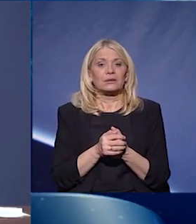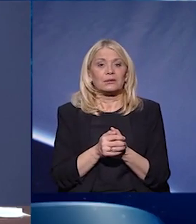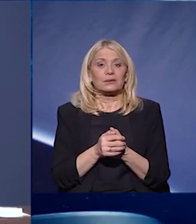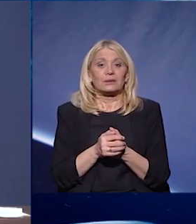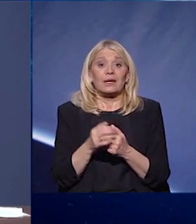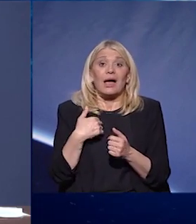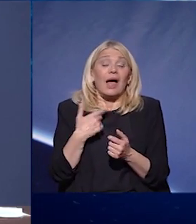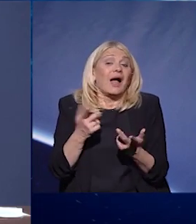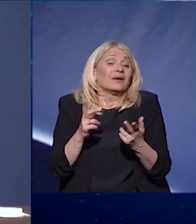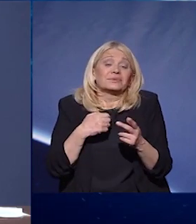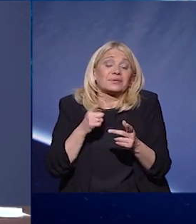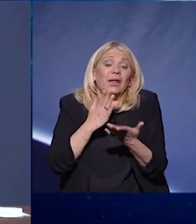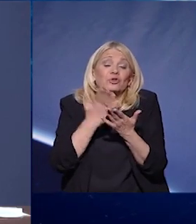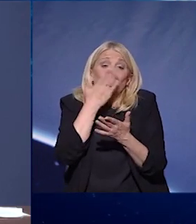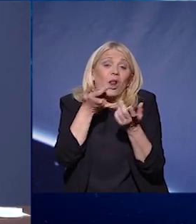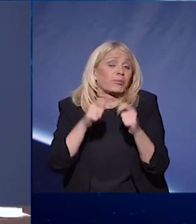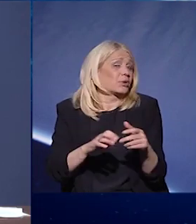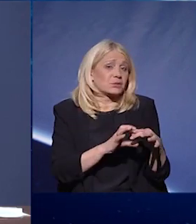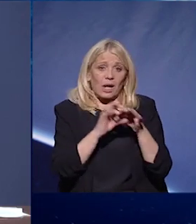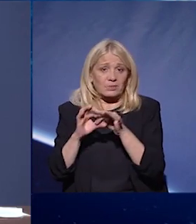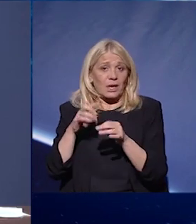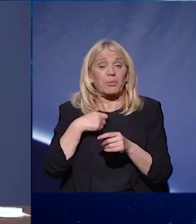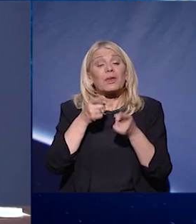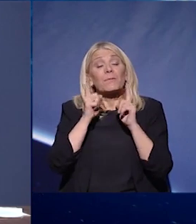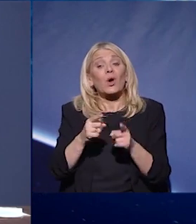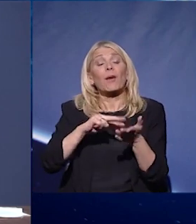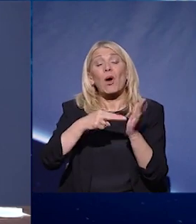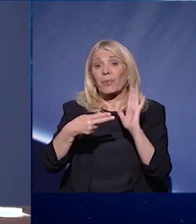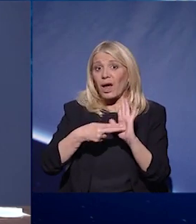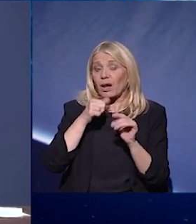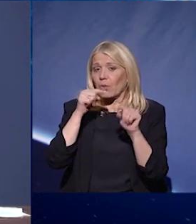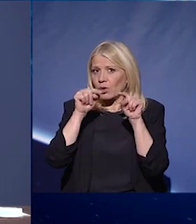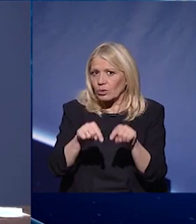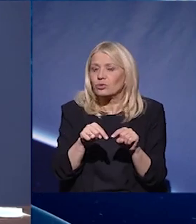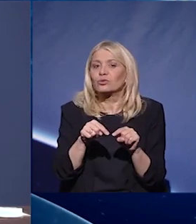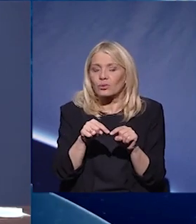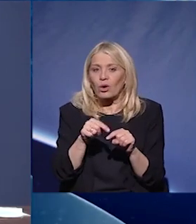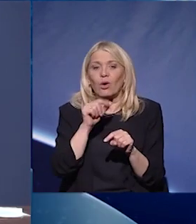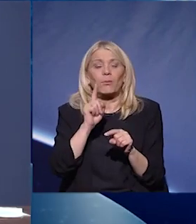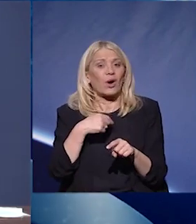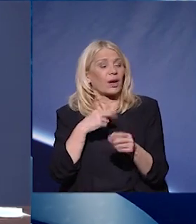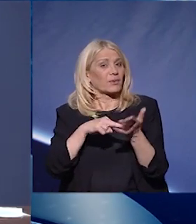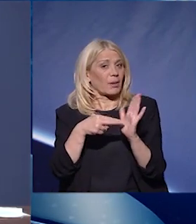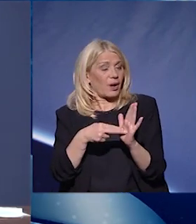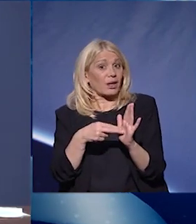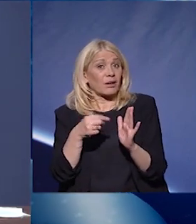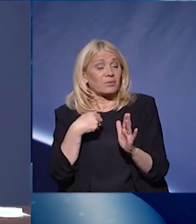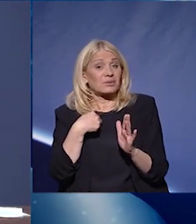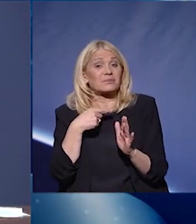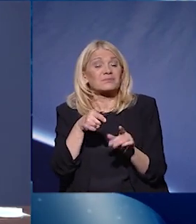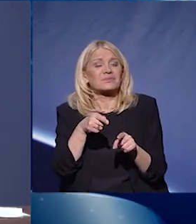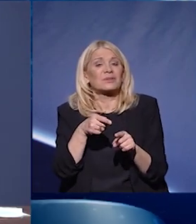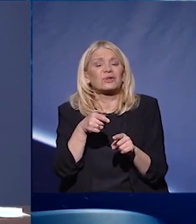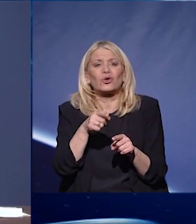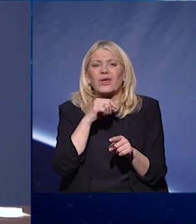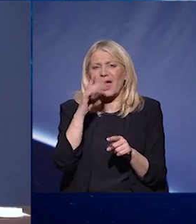Znači, ne može u štole da budu zatvorene stan. Mi moramo da planiramo i to. Znači, moramo da se,